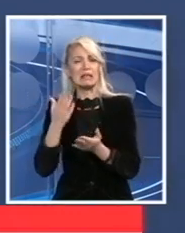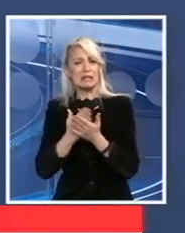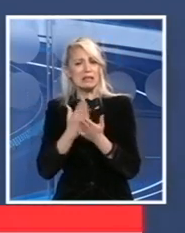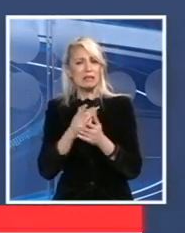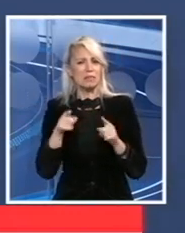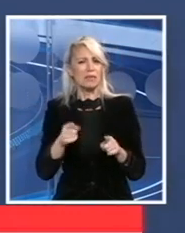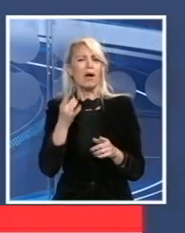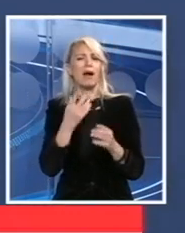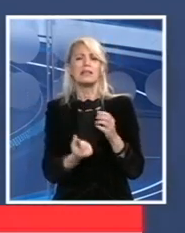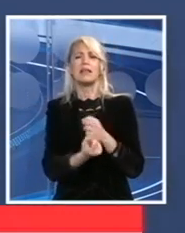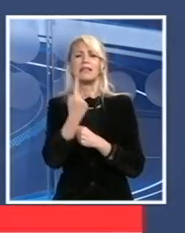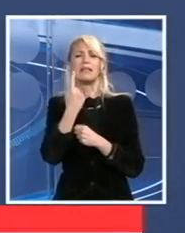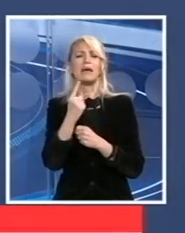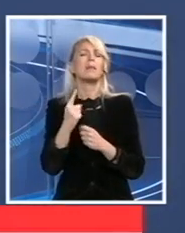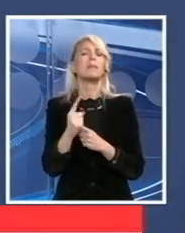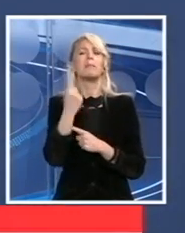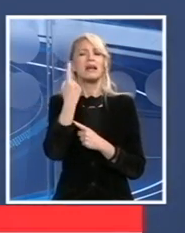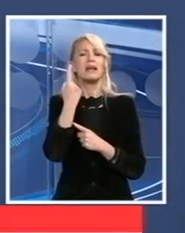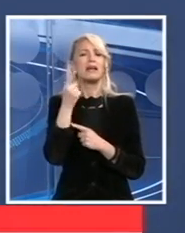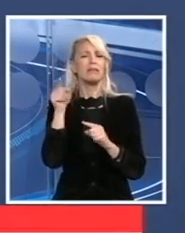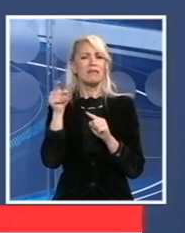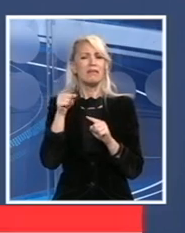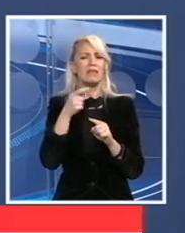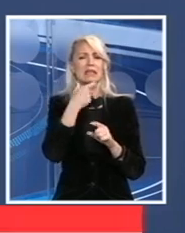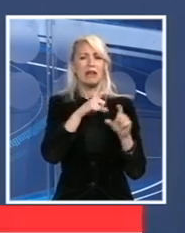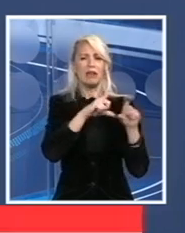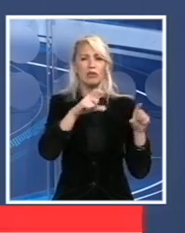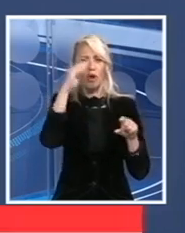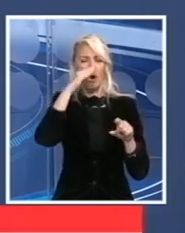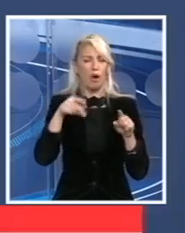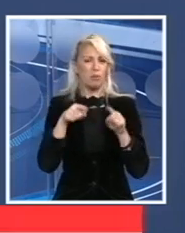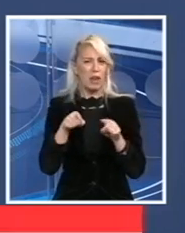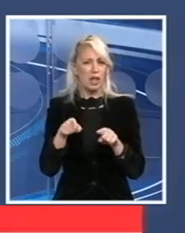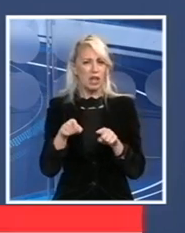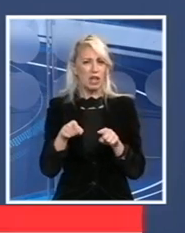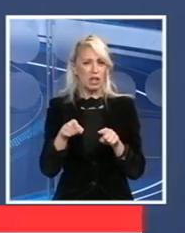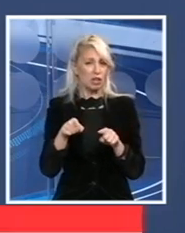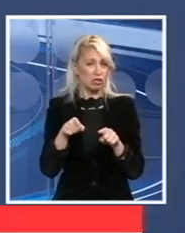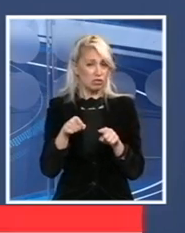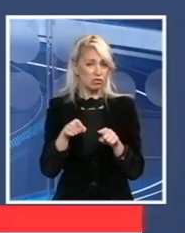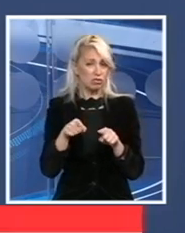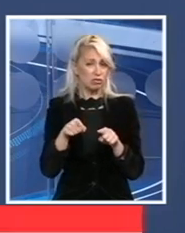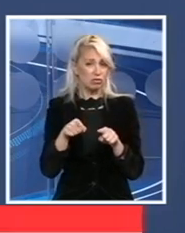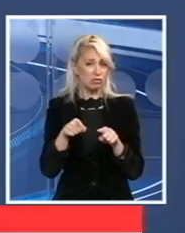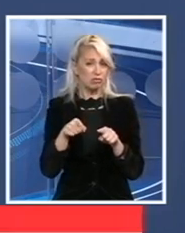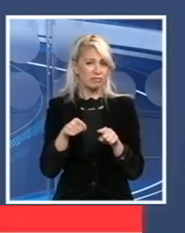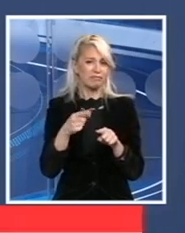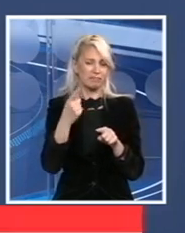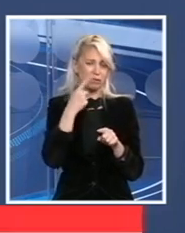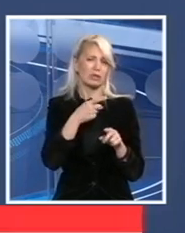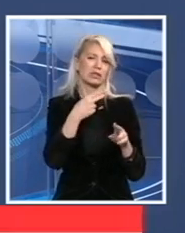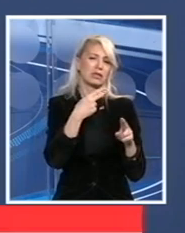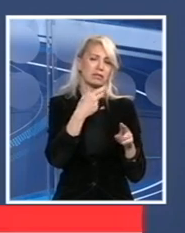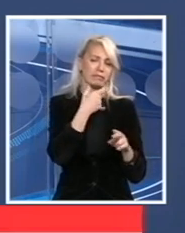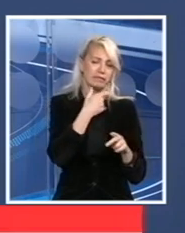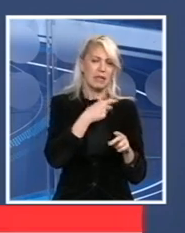prvobitni detekcija unosa ovoga virusa u staračke domove, od kojih je najviše bilo upravo u gerijatrijskom centru u